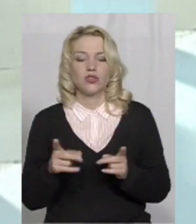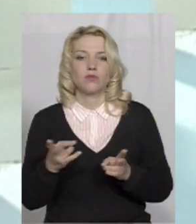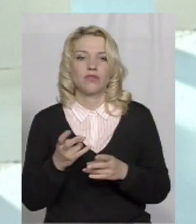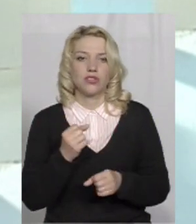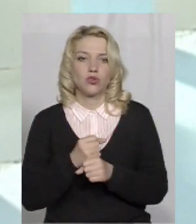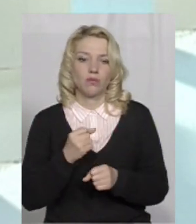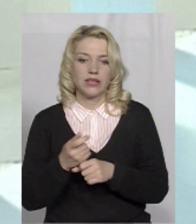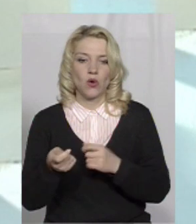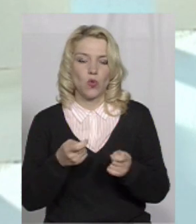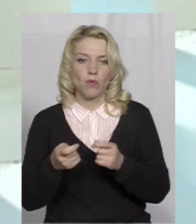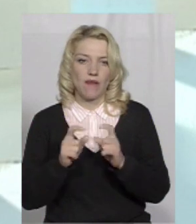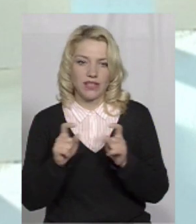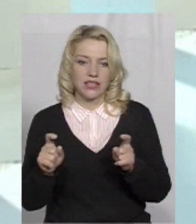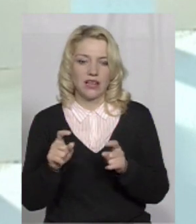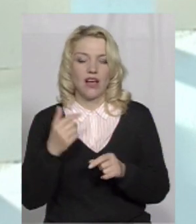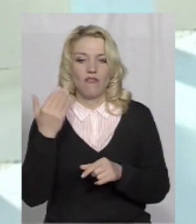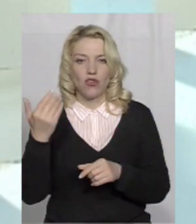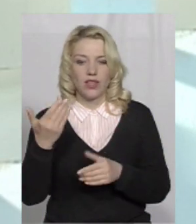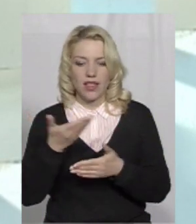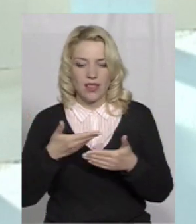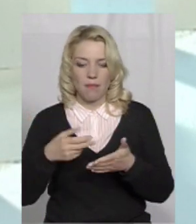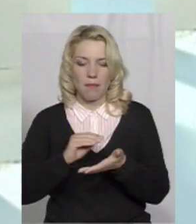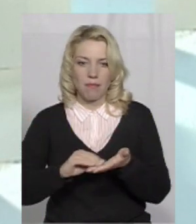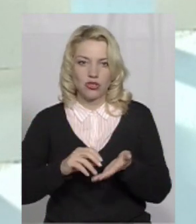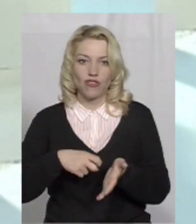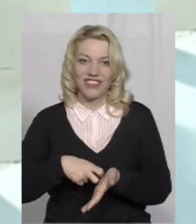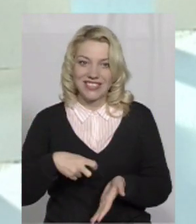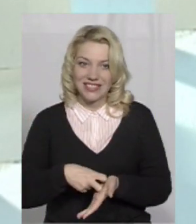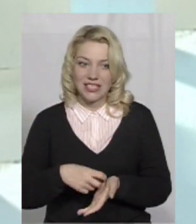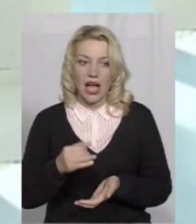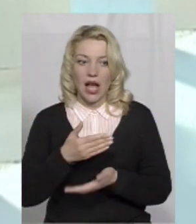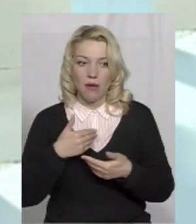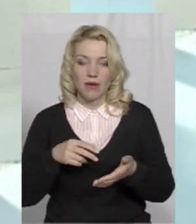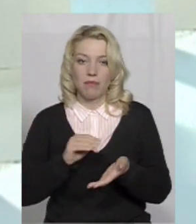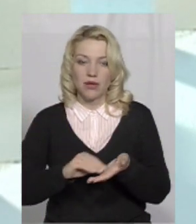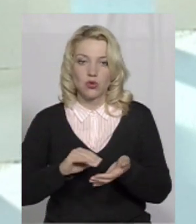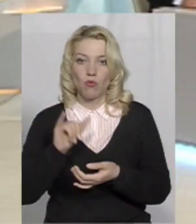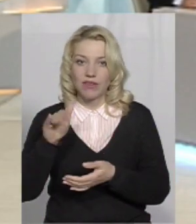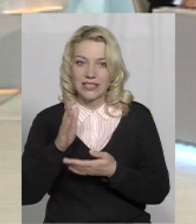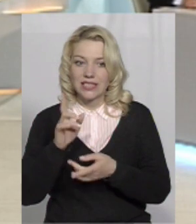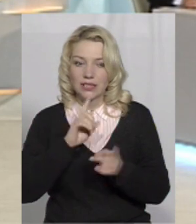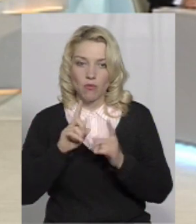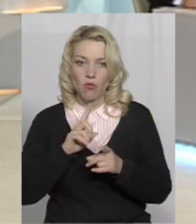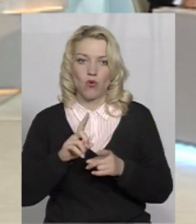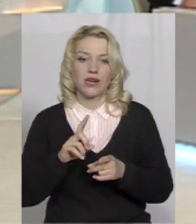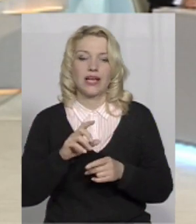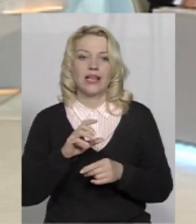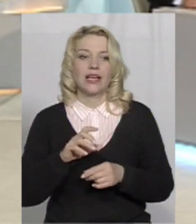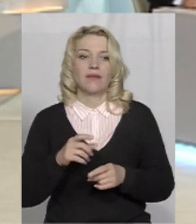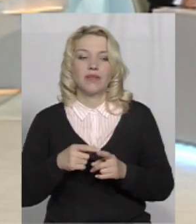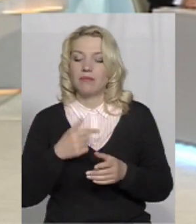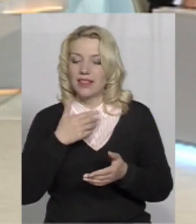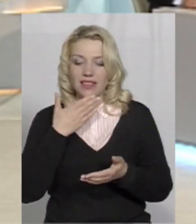має зробити управитель, вони нам пишуть в листі. А ми їм пишемо, що у вас є збори співвласників. І ми